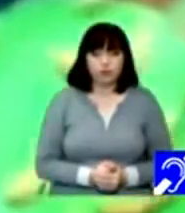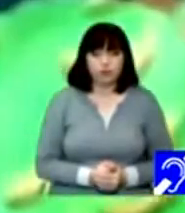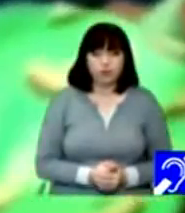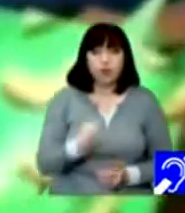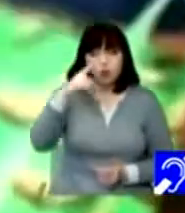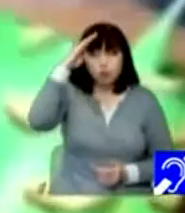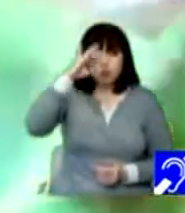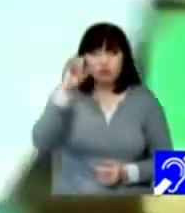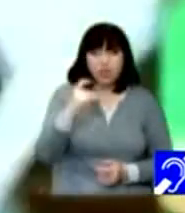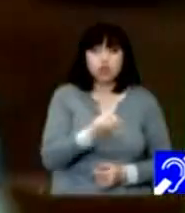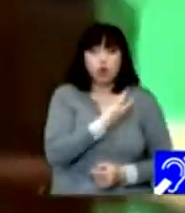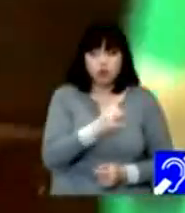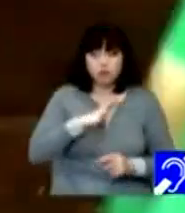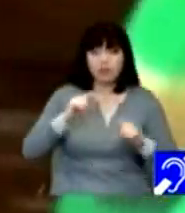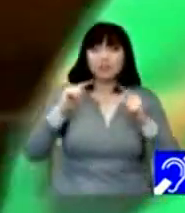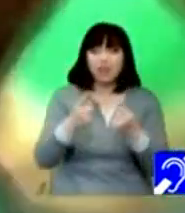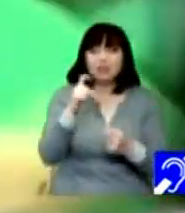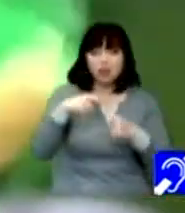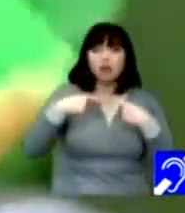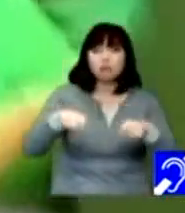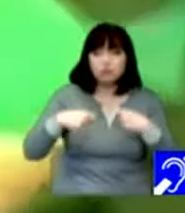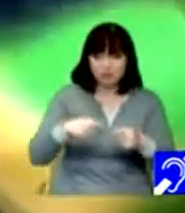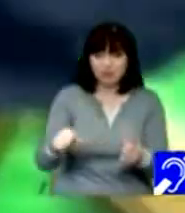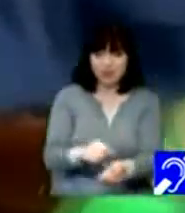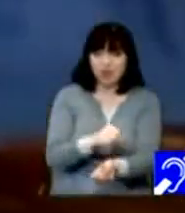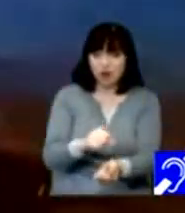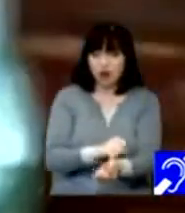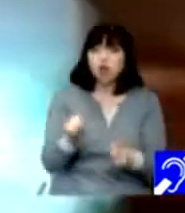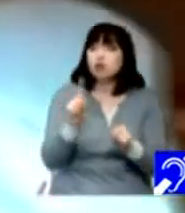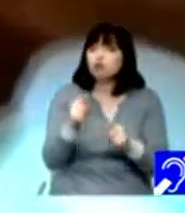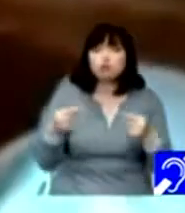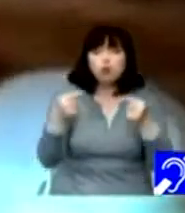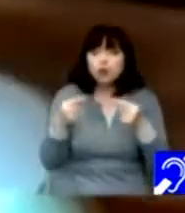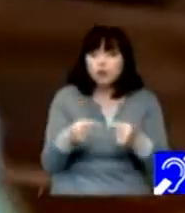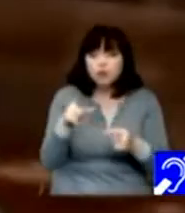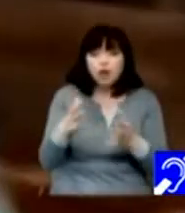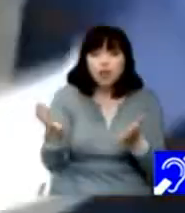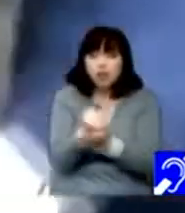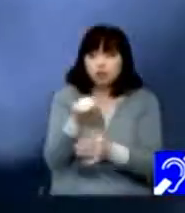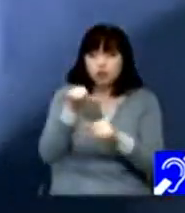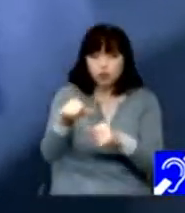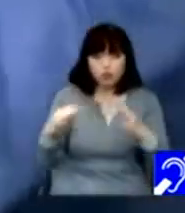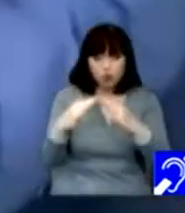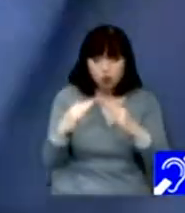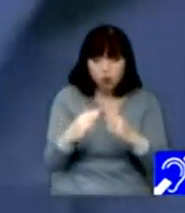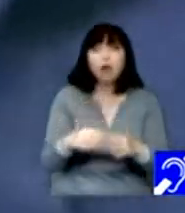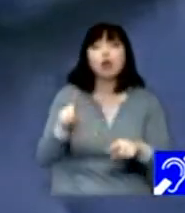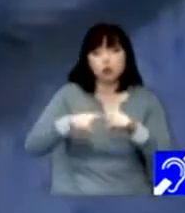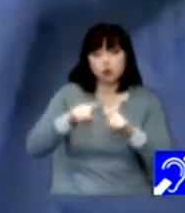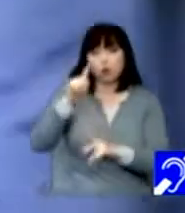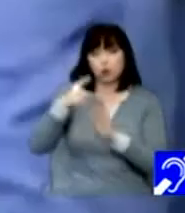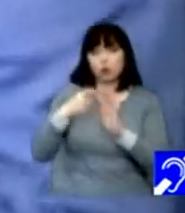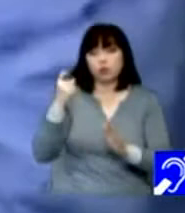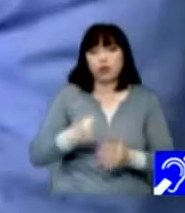Un bărbat din Orhei a fost reținut pentru trafic de droguri, ce substanțe și obiecte interzise a găsit poliția la domiciliul său. Vedeți peste